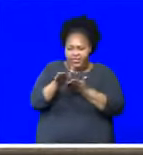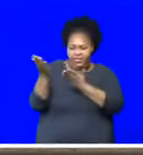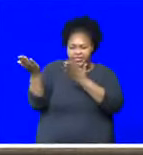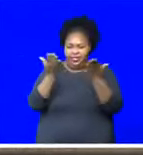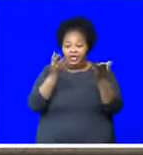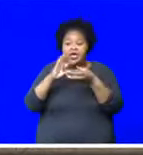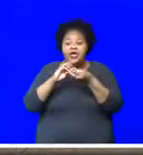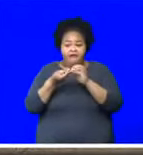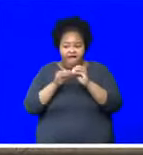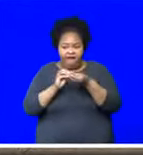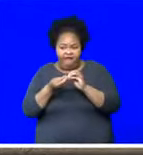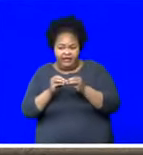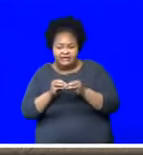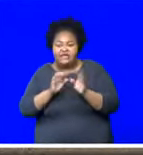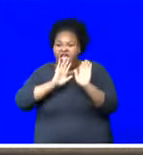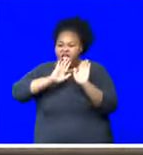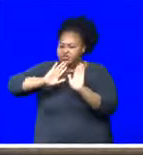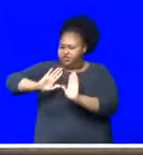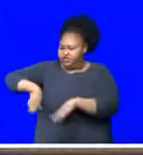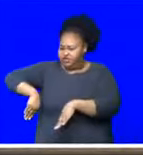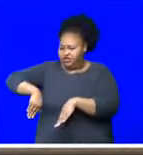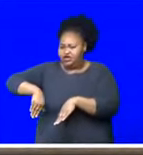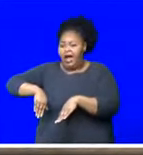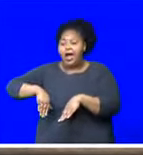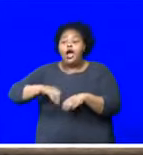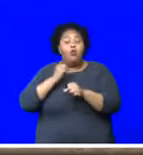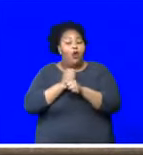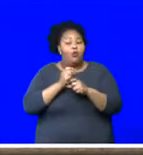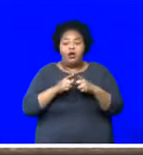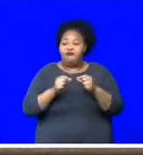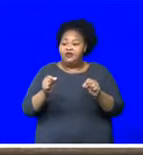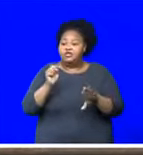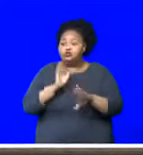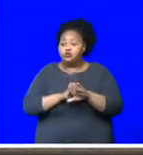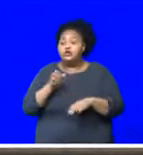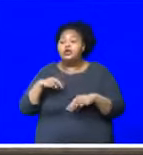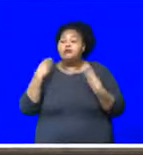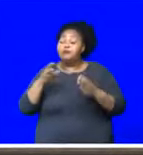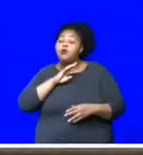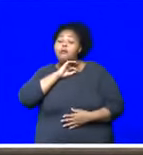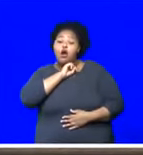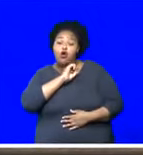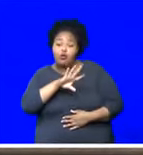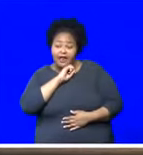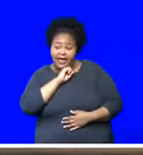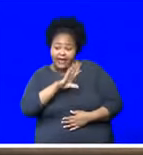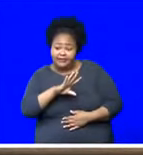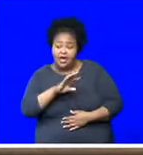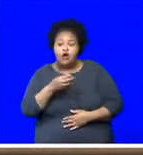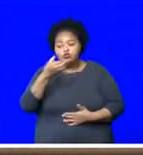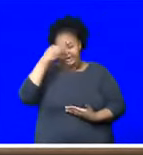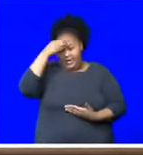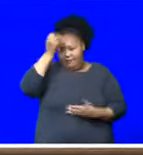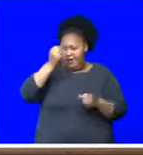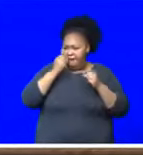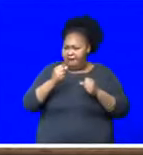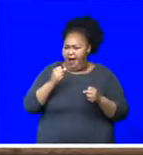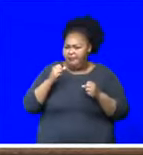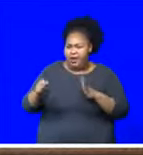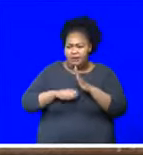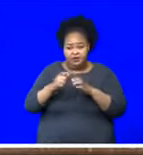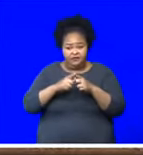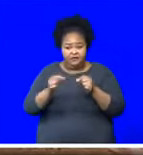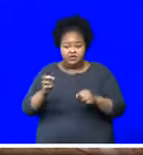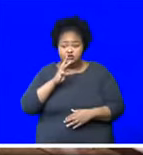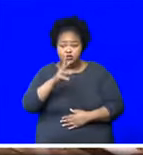uhulumende usetawufikisa yini emaphethelweni lomsebenzi. Lilunga lephalamende lale nkundla Sibusiso Dlamini lithi kude